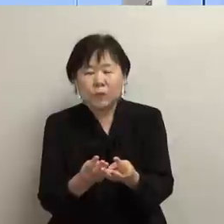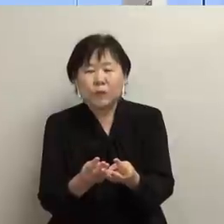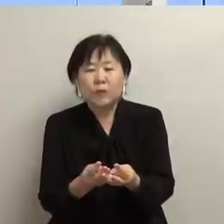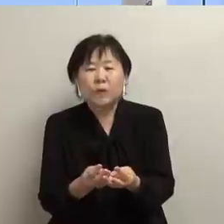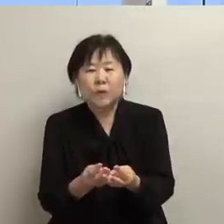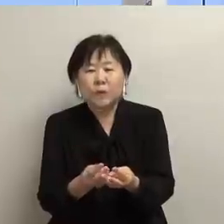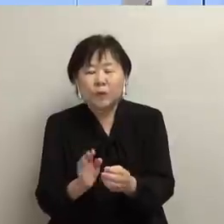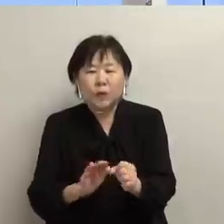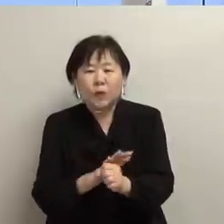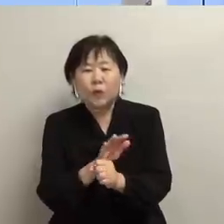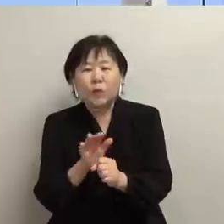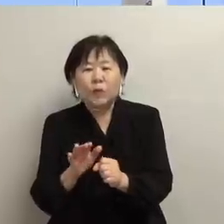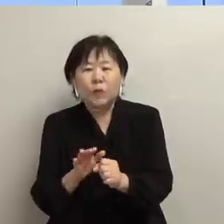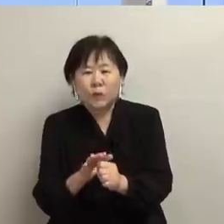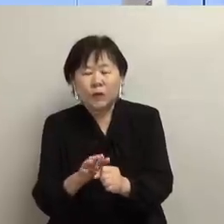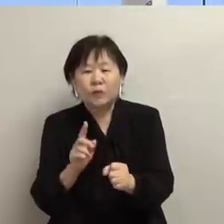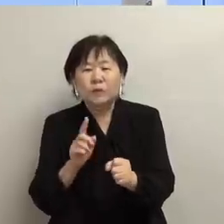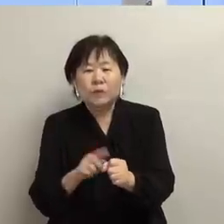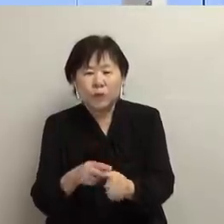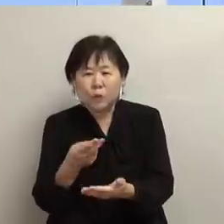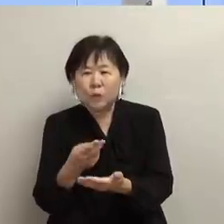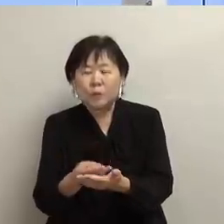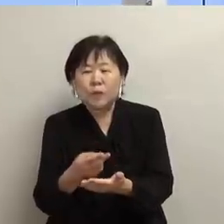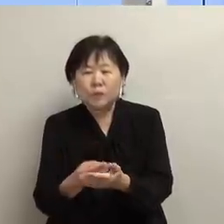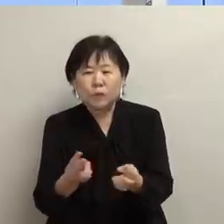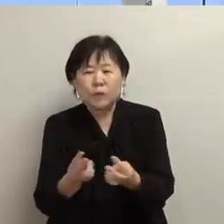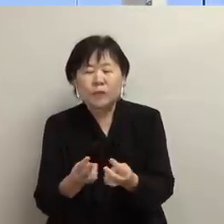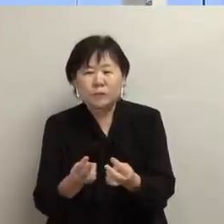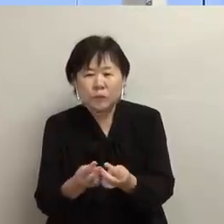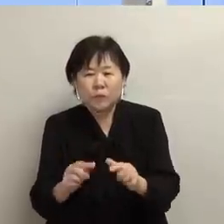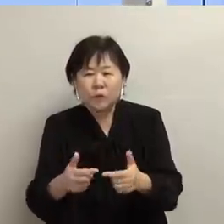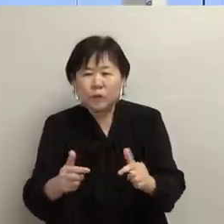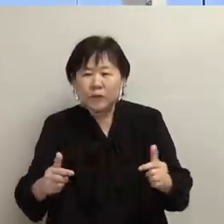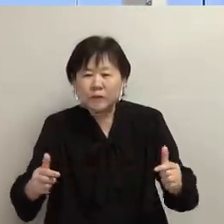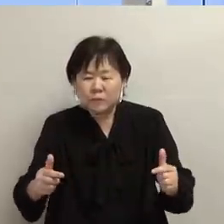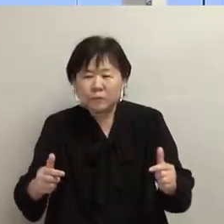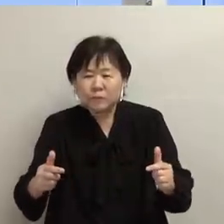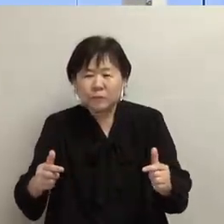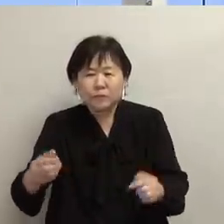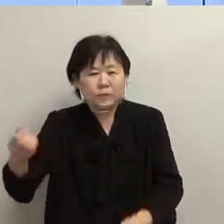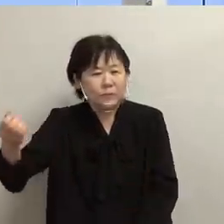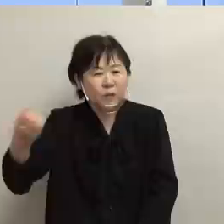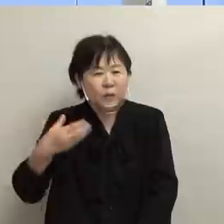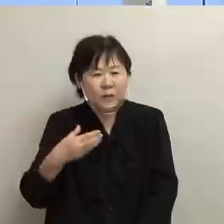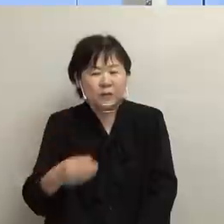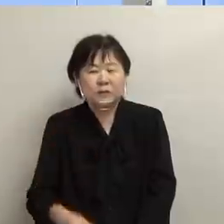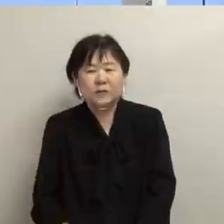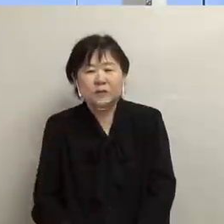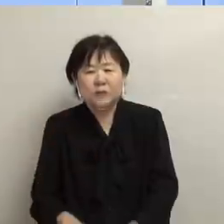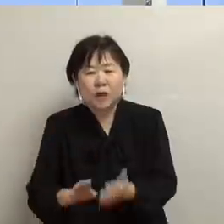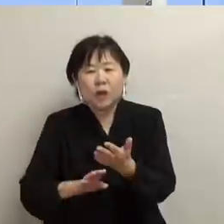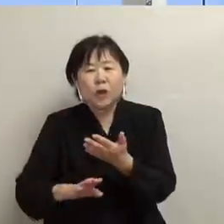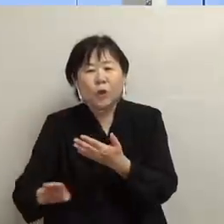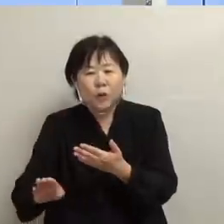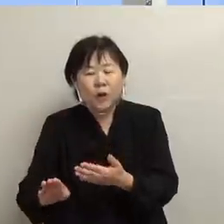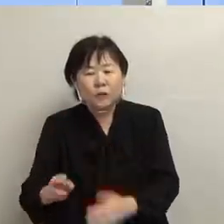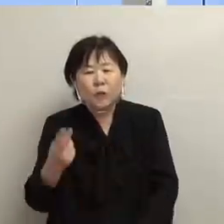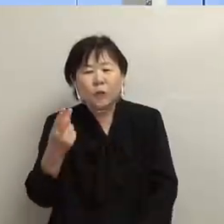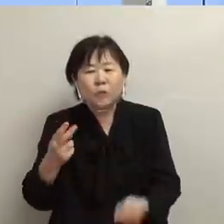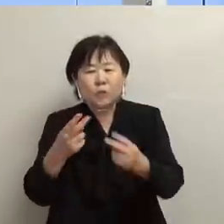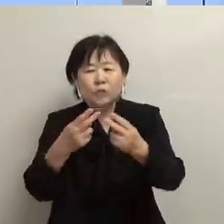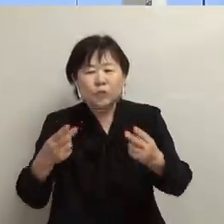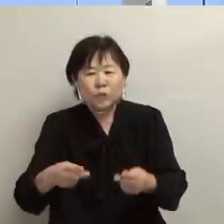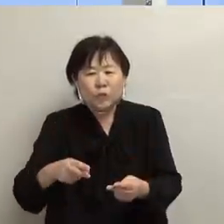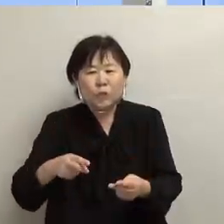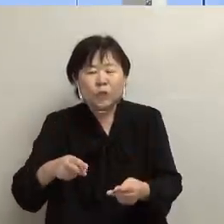新型コーナー向け病床数を積み上げてますねと ou ですね事言っていただいてるんですねあの都道府県がいい加減だとお餅が入ってい